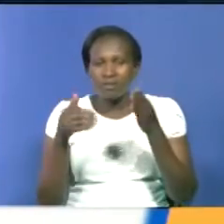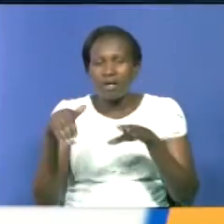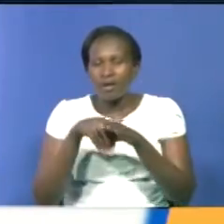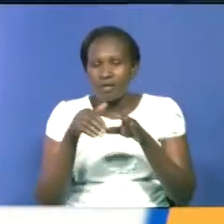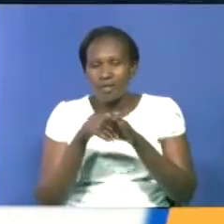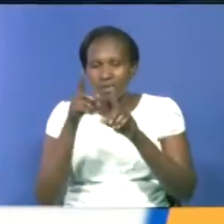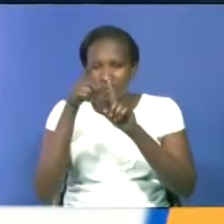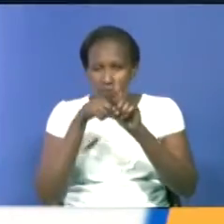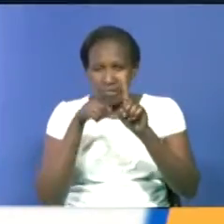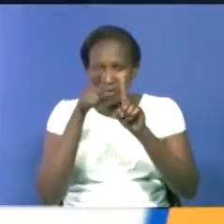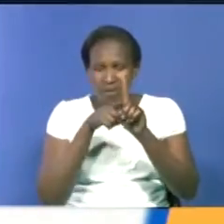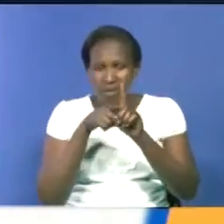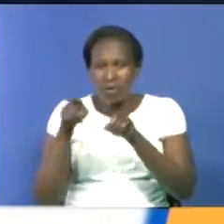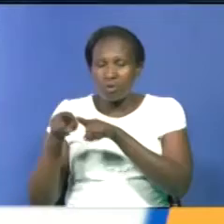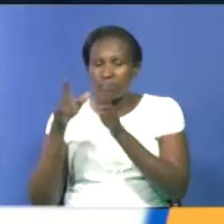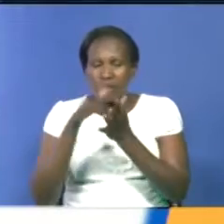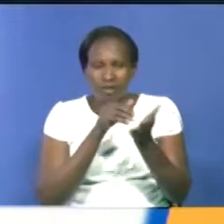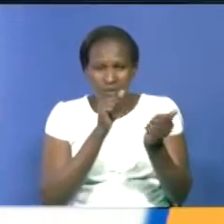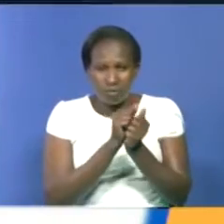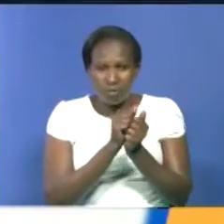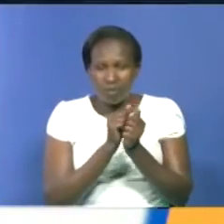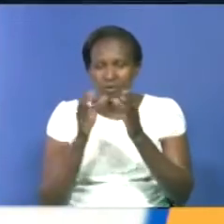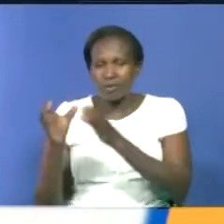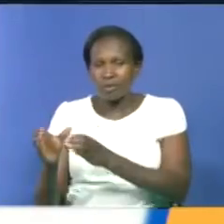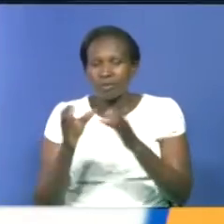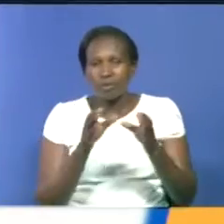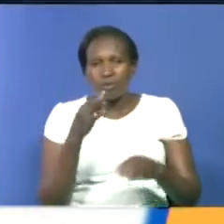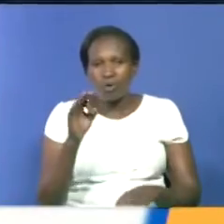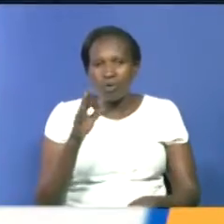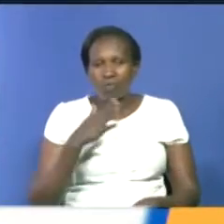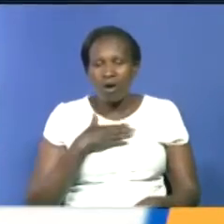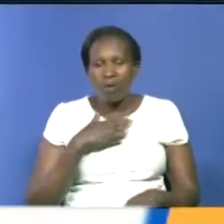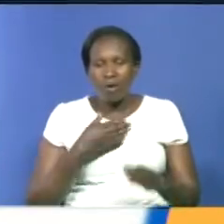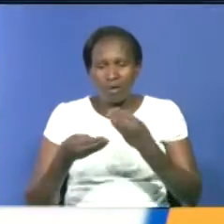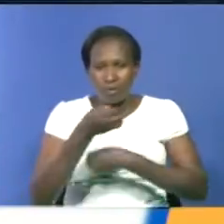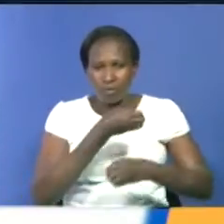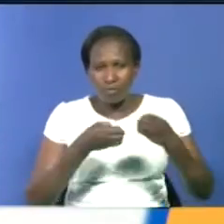would flood and destroy large sections of our coastal economies.